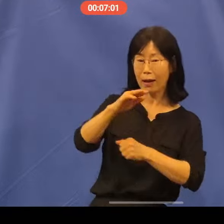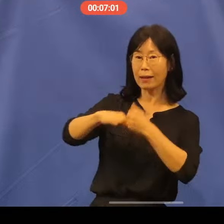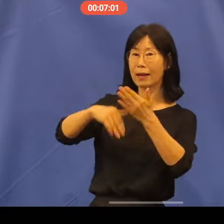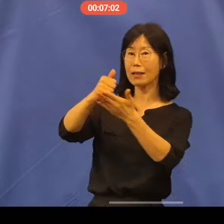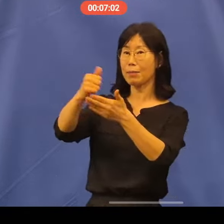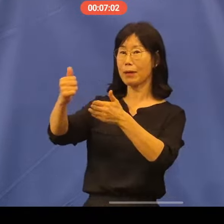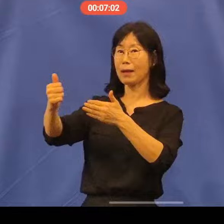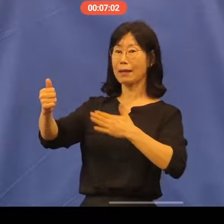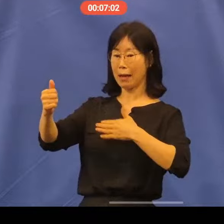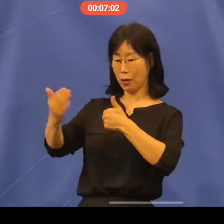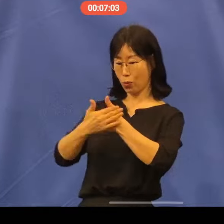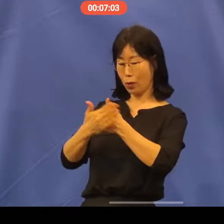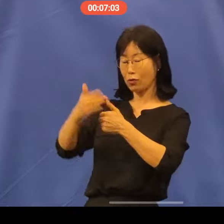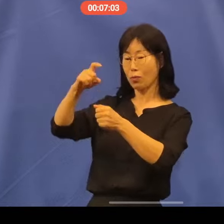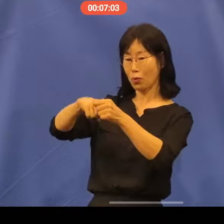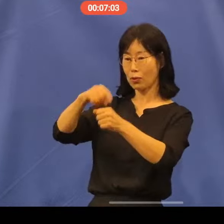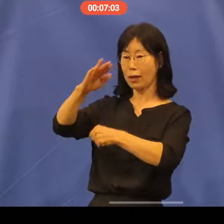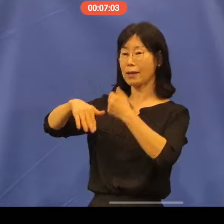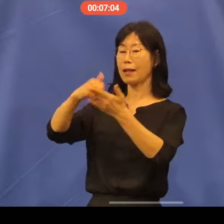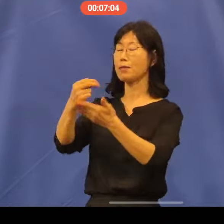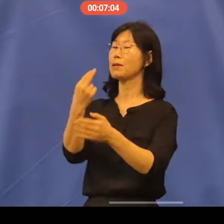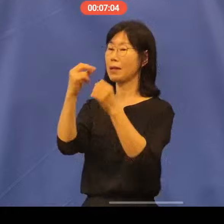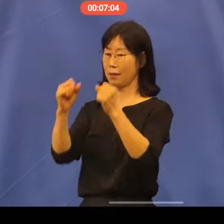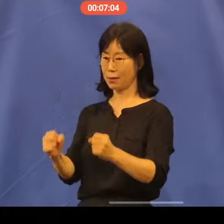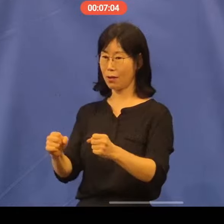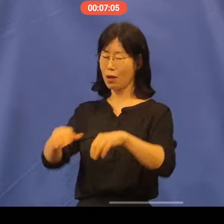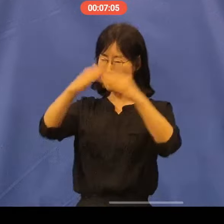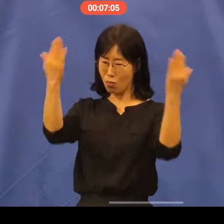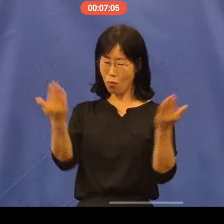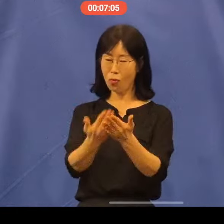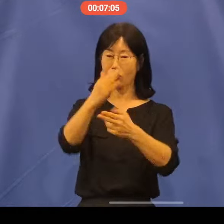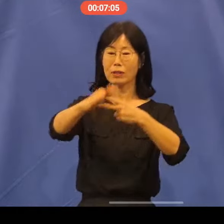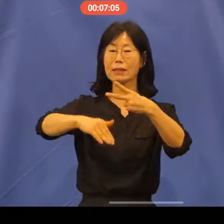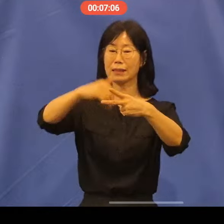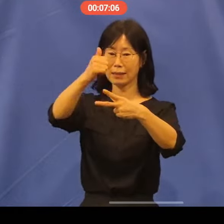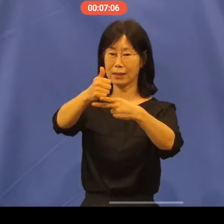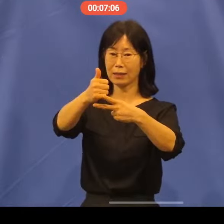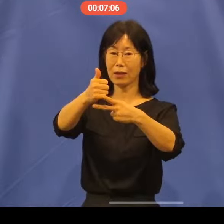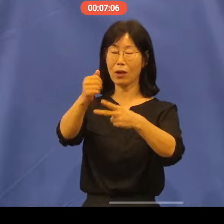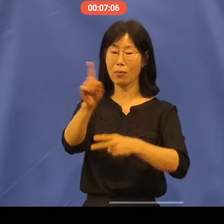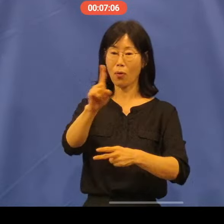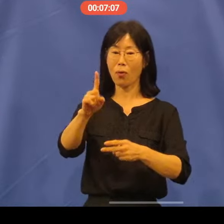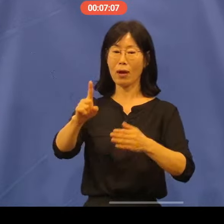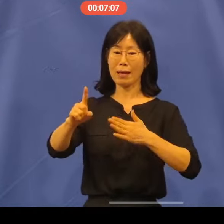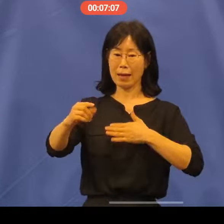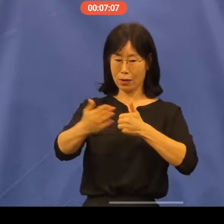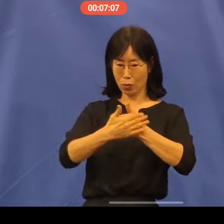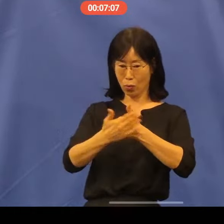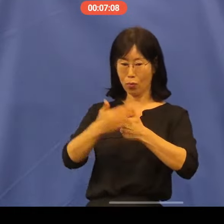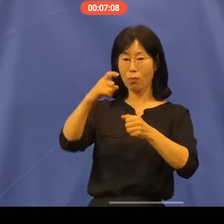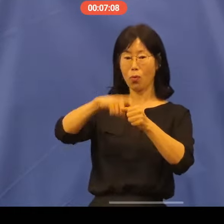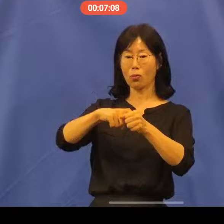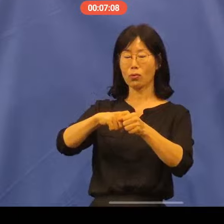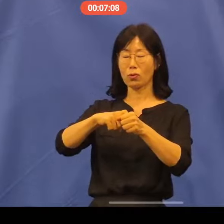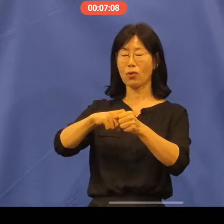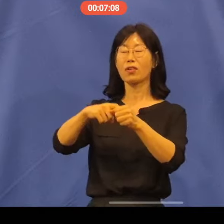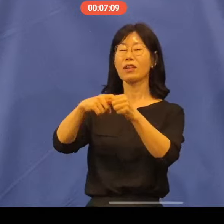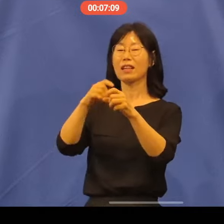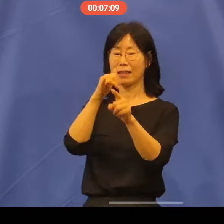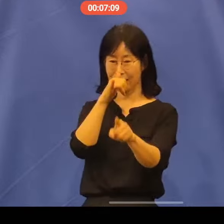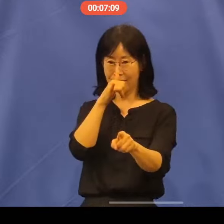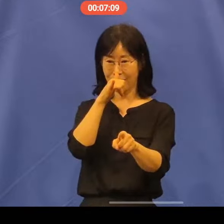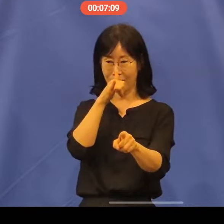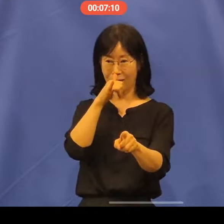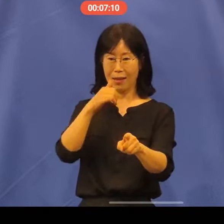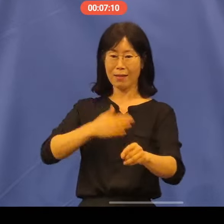중심으로 읽고 신도 내 중심으로 있고 모든 게 나를 필요로 하는 거예요. 그러니까 내가 중심이 돼 있고 모든